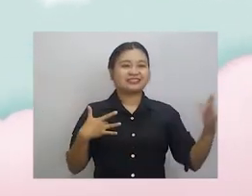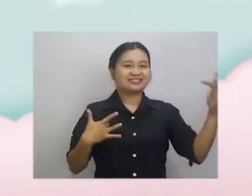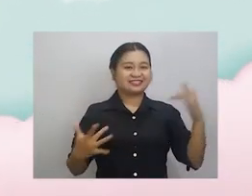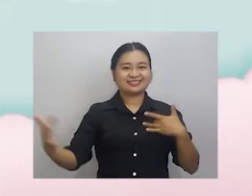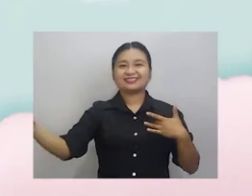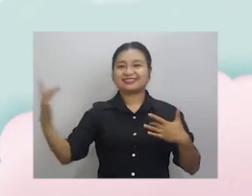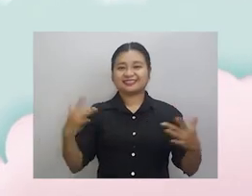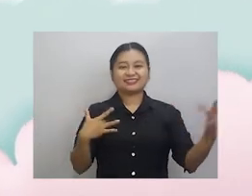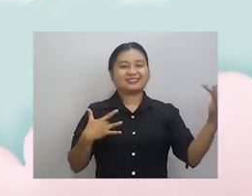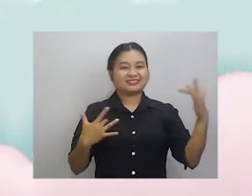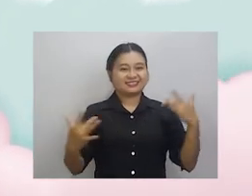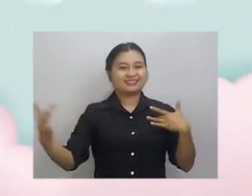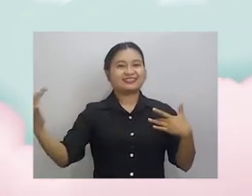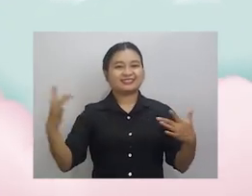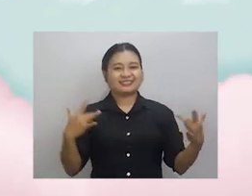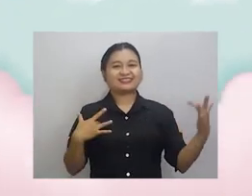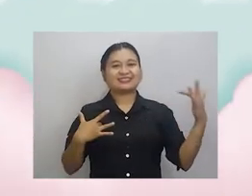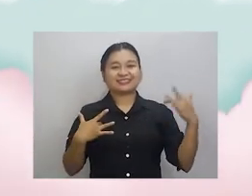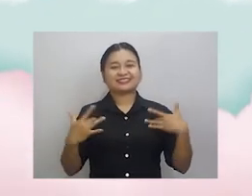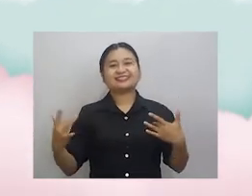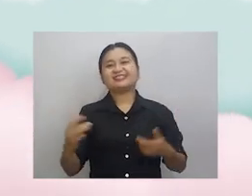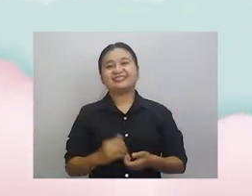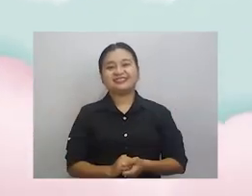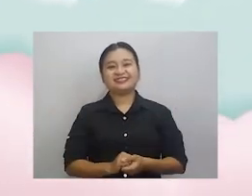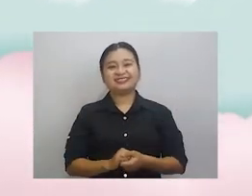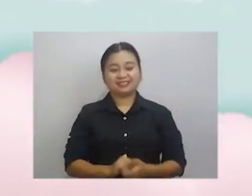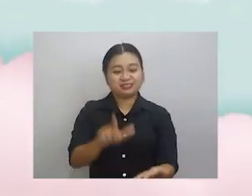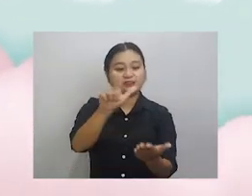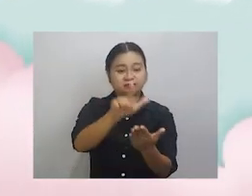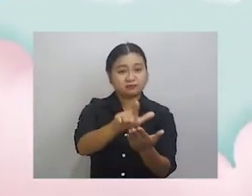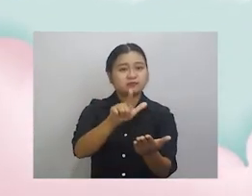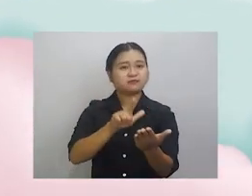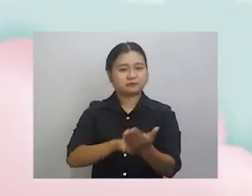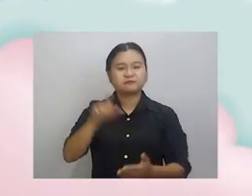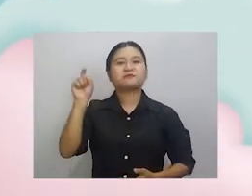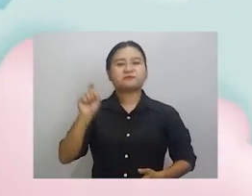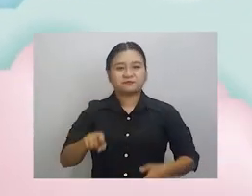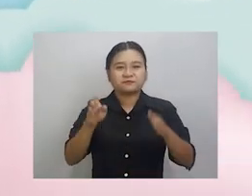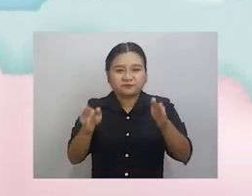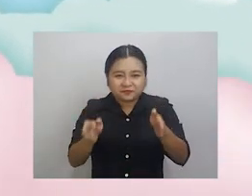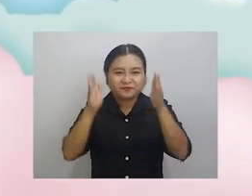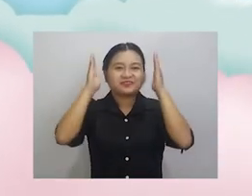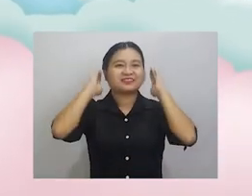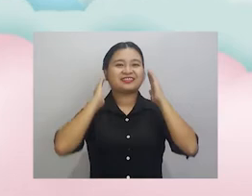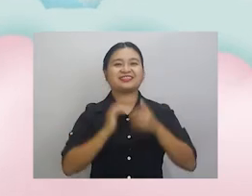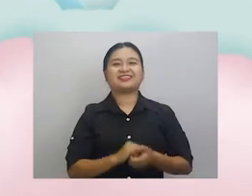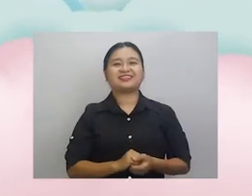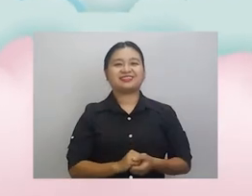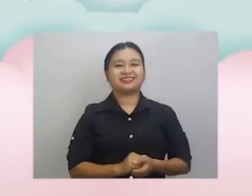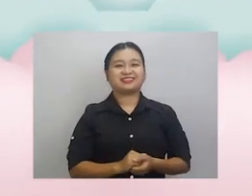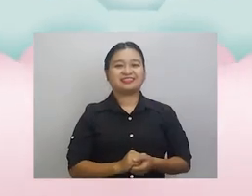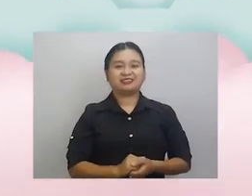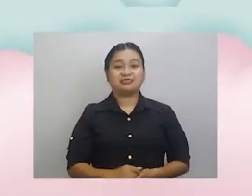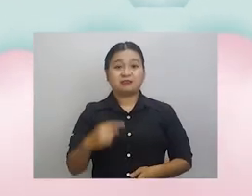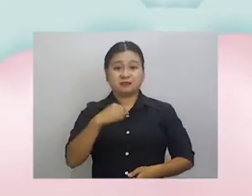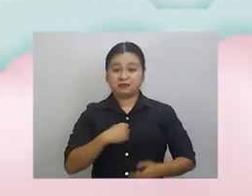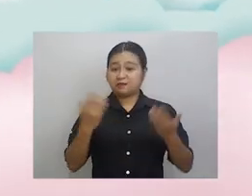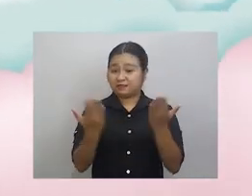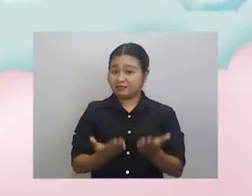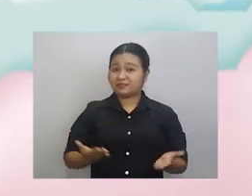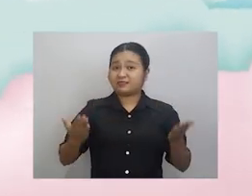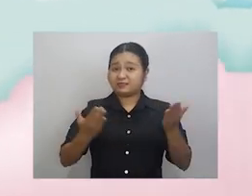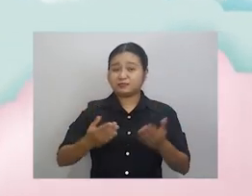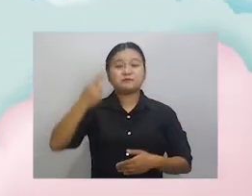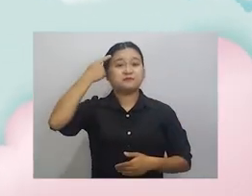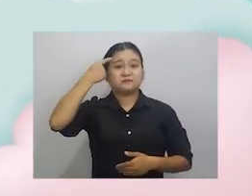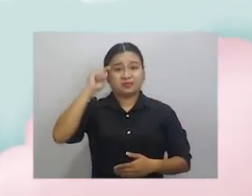huwag mangagamba, sa leksyon ay tumutok lang,